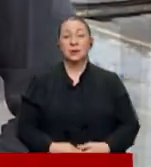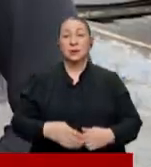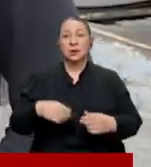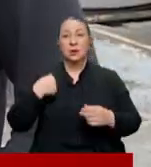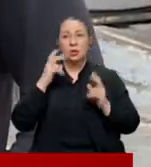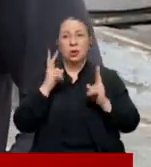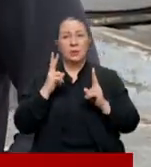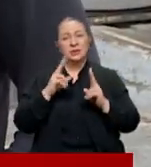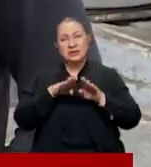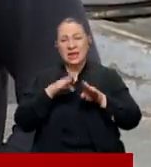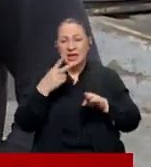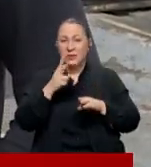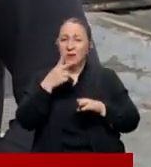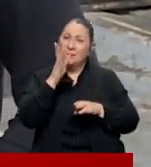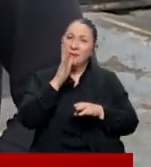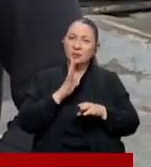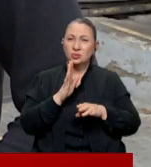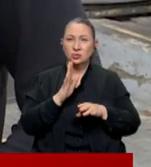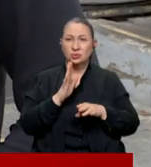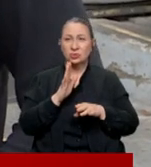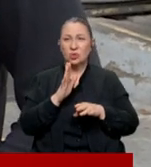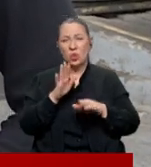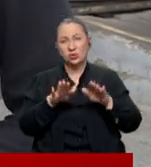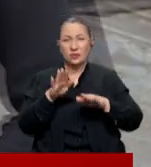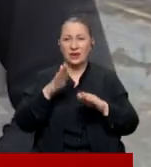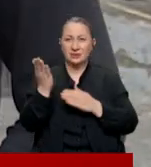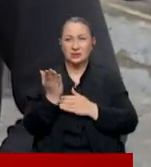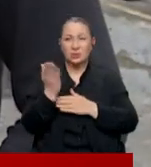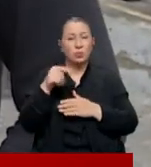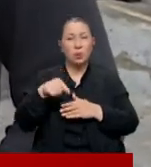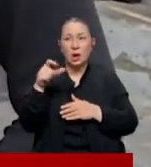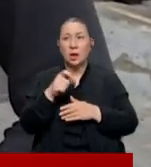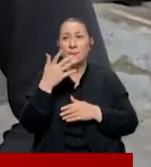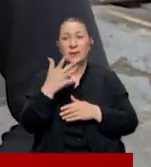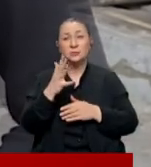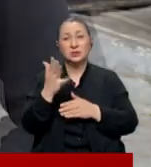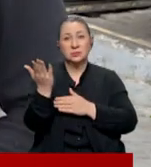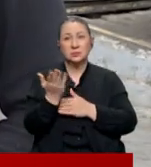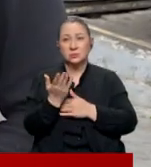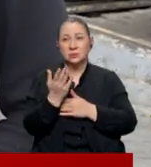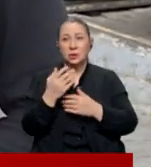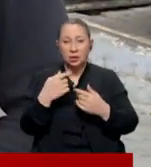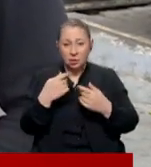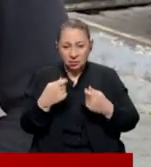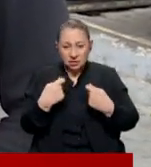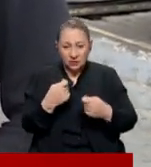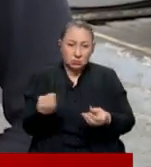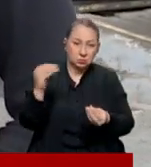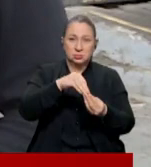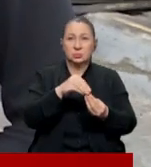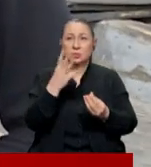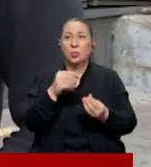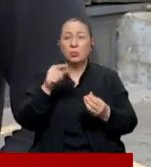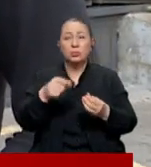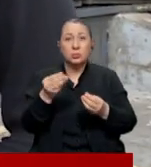Normalde standart olarak 2000-2500 o civarda geliyordu. Bu ay 5000 küsür lira geldi. Maliyetleri koymak zorunda kalıyorsun. Maliyetleri